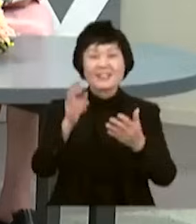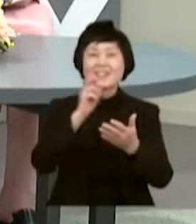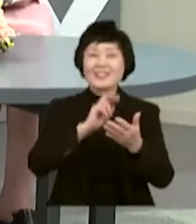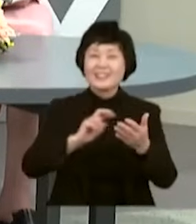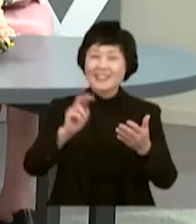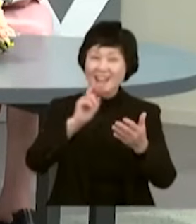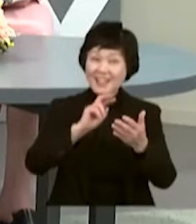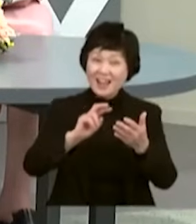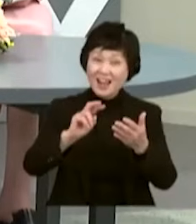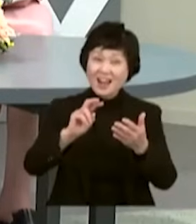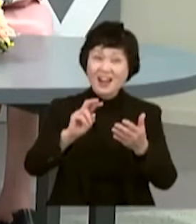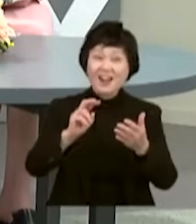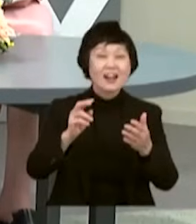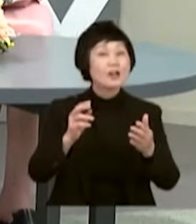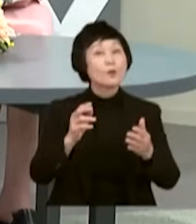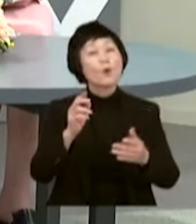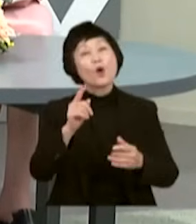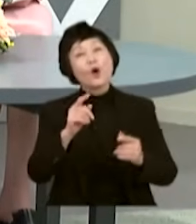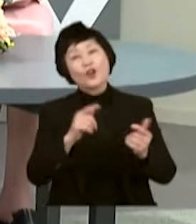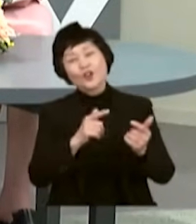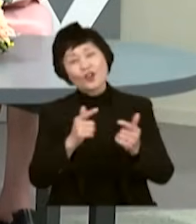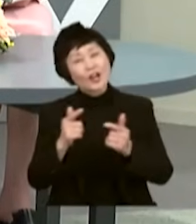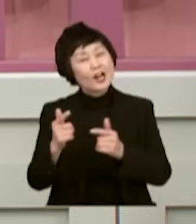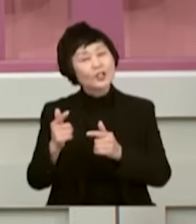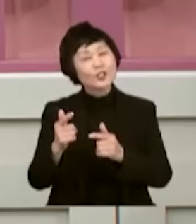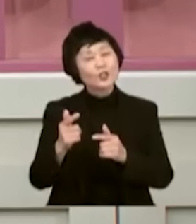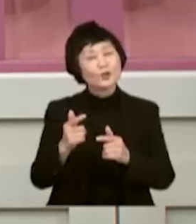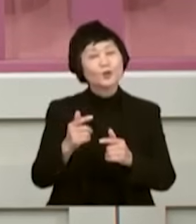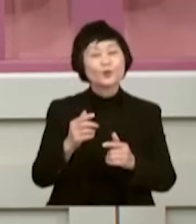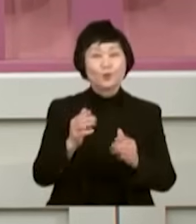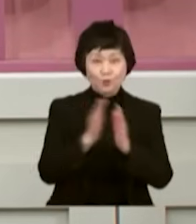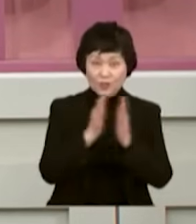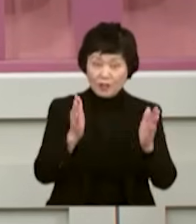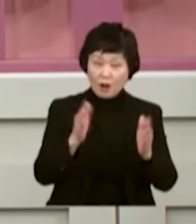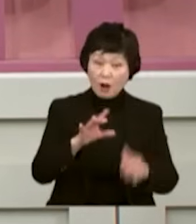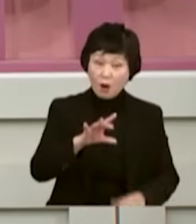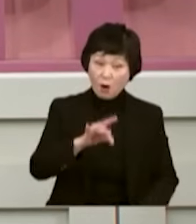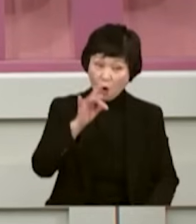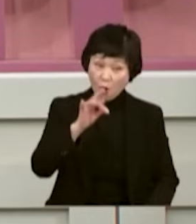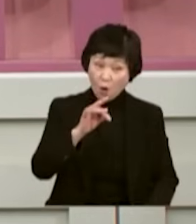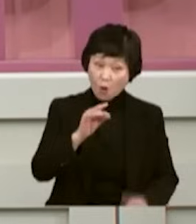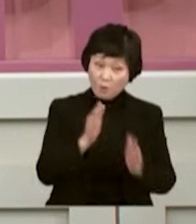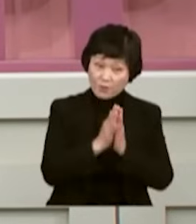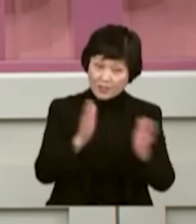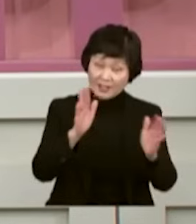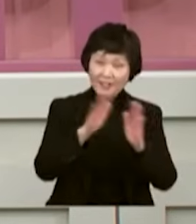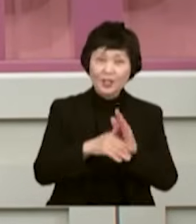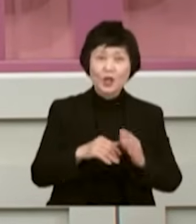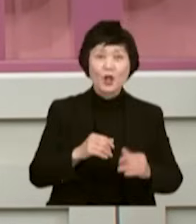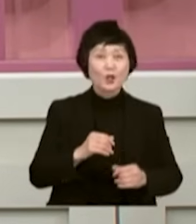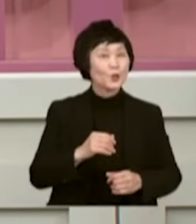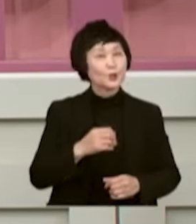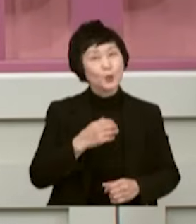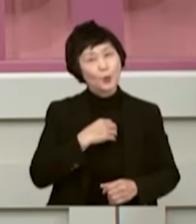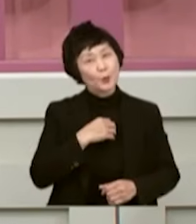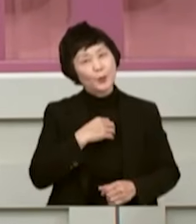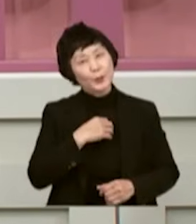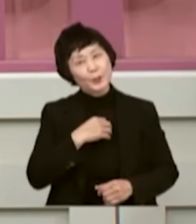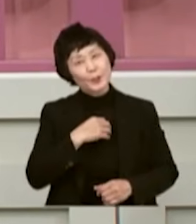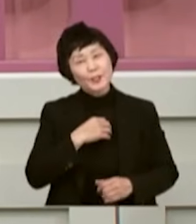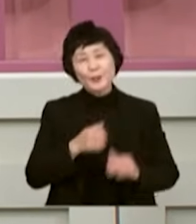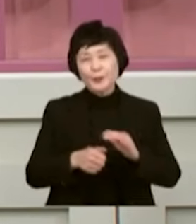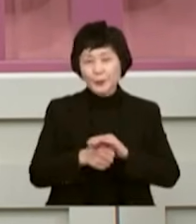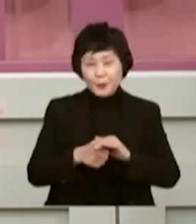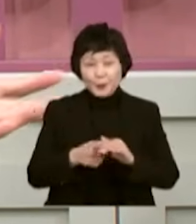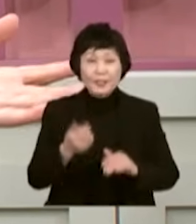기도, 네. 예수가 길이다가 딱 하기 시작했는데 네. 처음에 일단은 좀 겁먹었어요. 아, 내가 네. 할 수 있을까 하는데 네. 하나님과 약속을